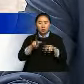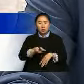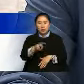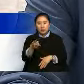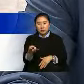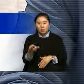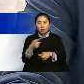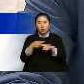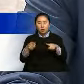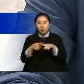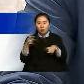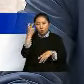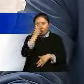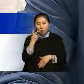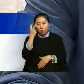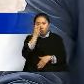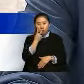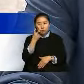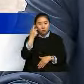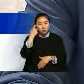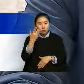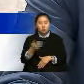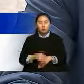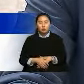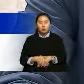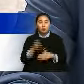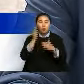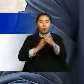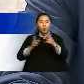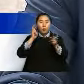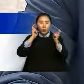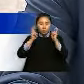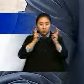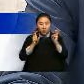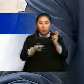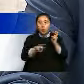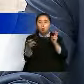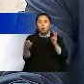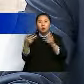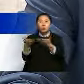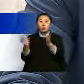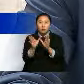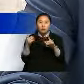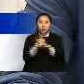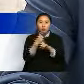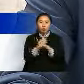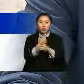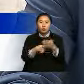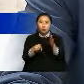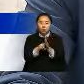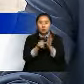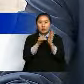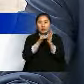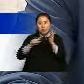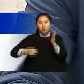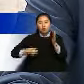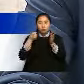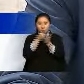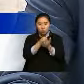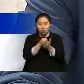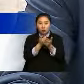위한 타당성 검토잖아요. 그러면 양평공사를 공단으로 전환을 한다라는 기준을